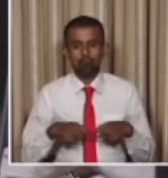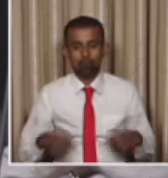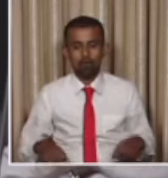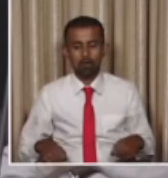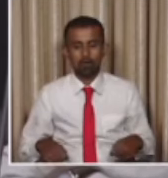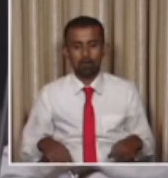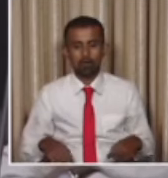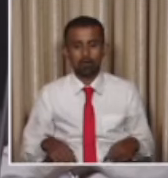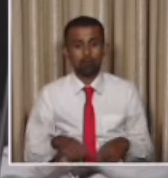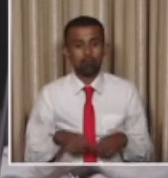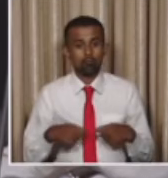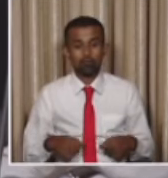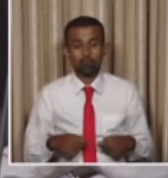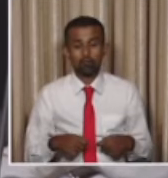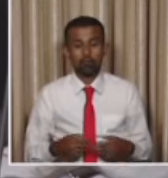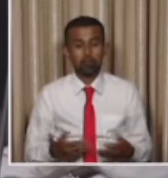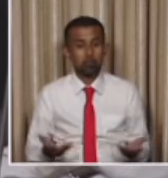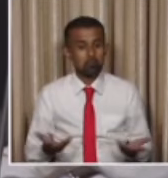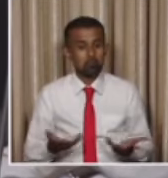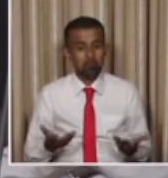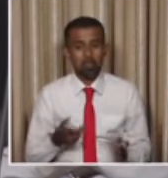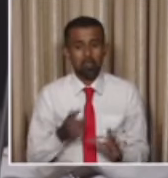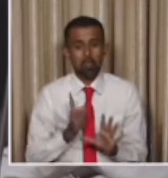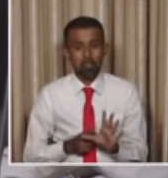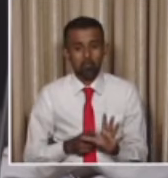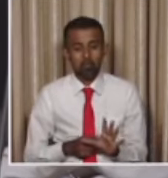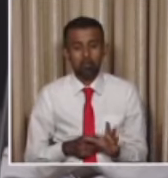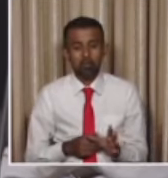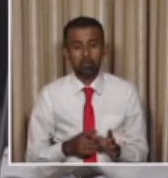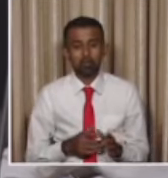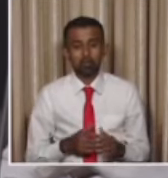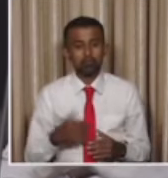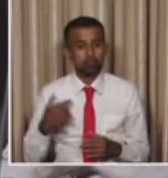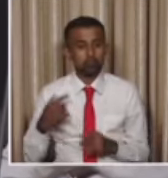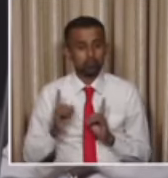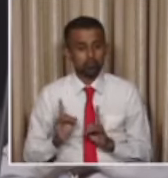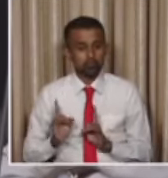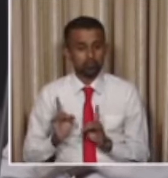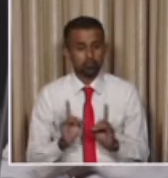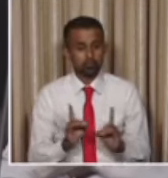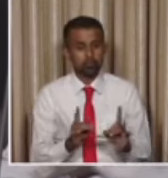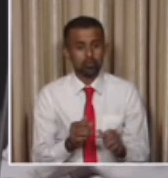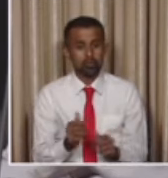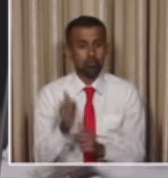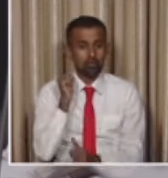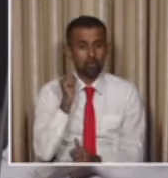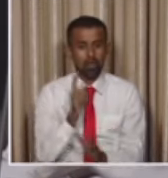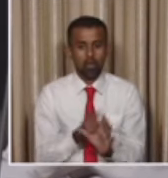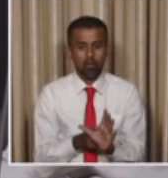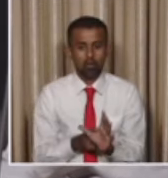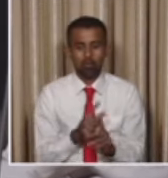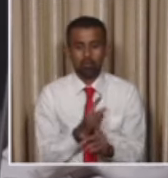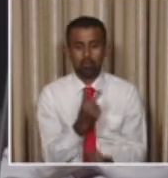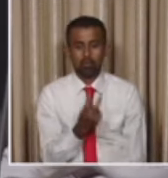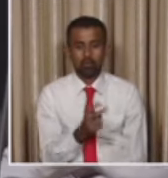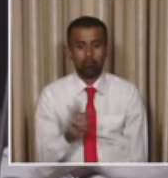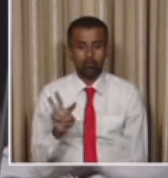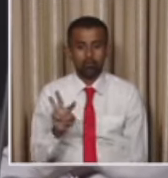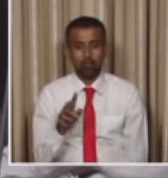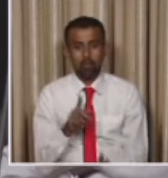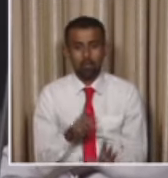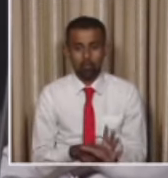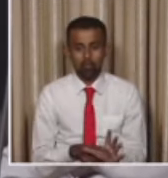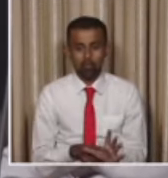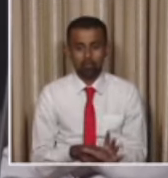මේ වියදම දරන්න බැරි තරම් තත්ත්වයේ හැමදාම මෝර මෝර ඇවිල්ලා තියෙනවා. ගිය අවුරුද්දේ 2023